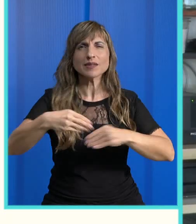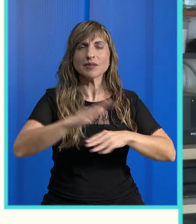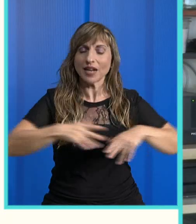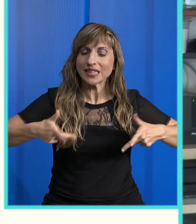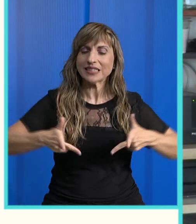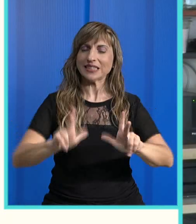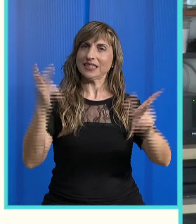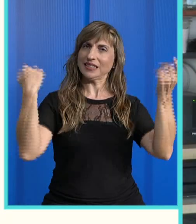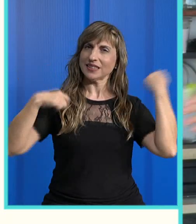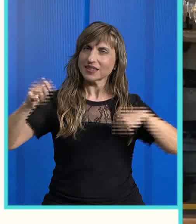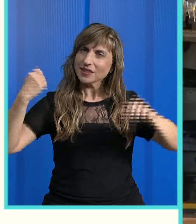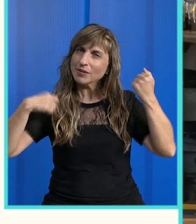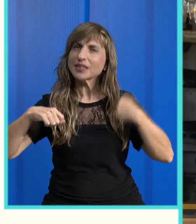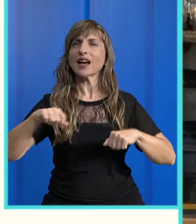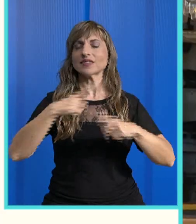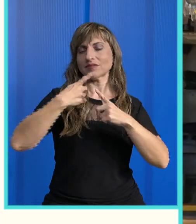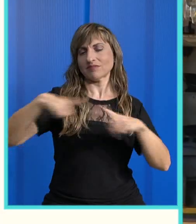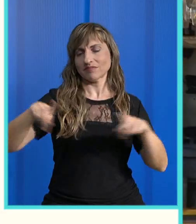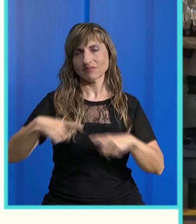fer activitats més enllà de les gastronòmiques.